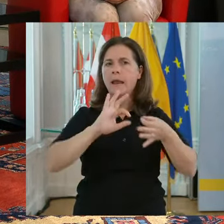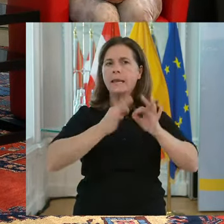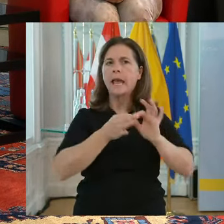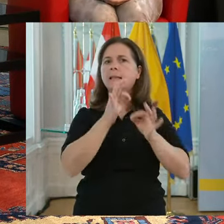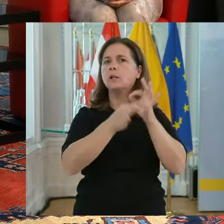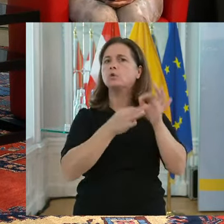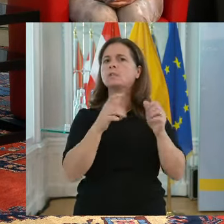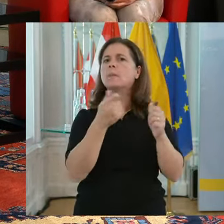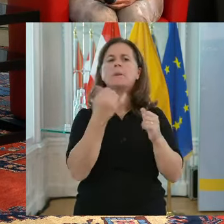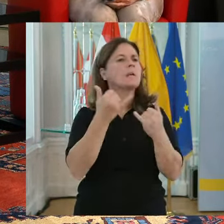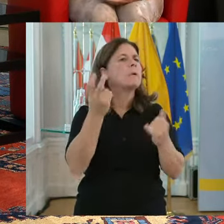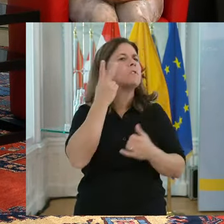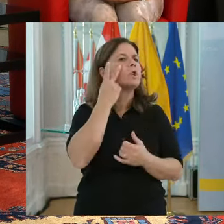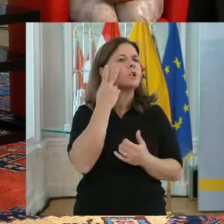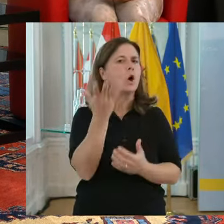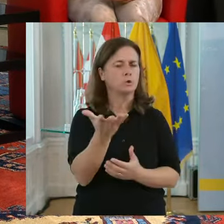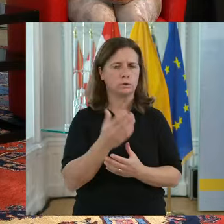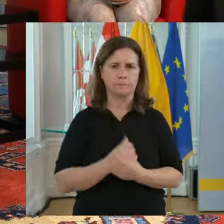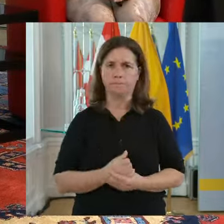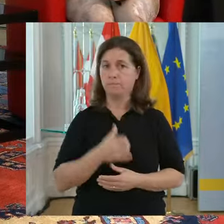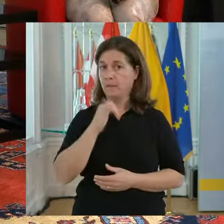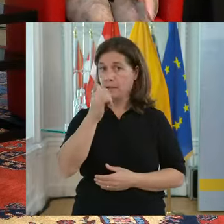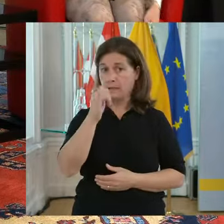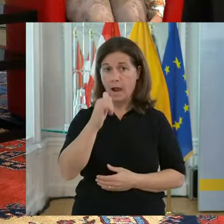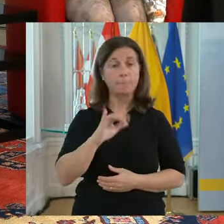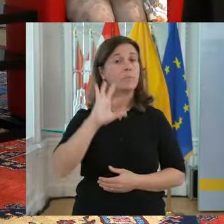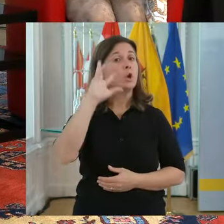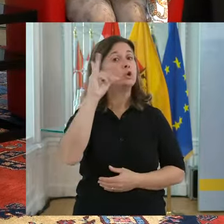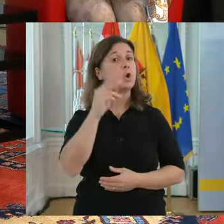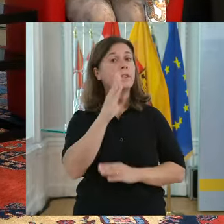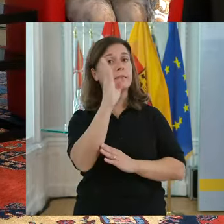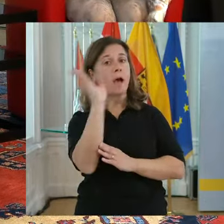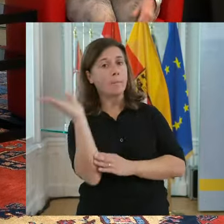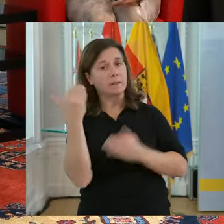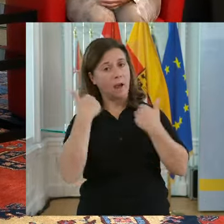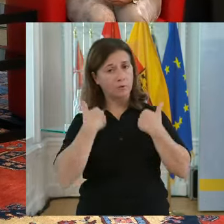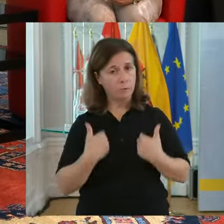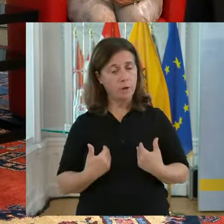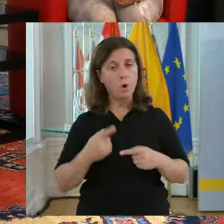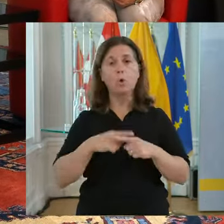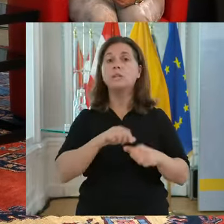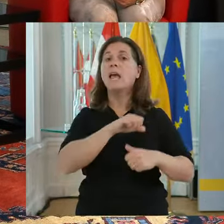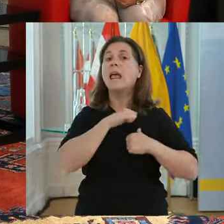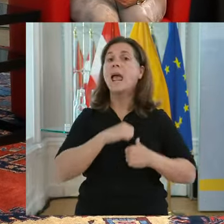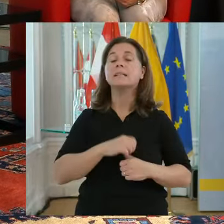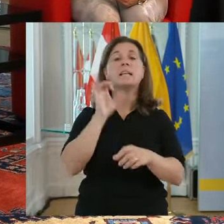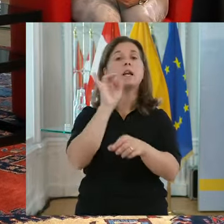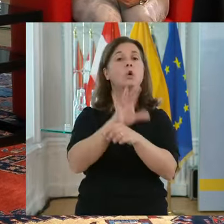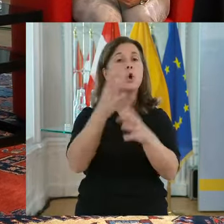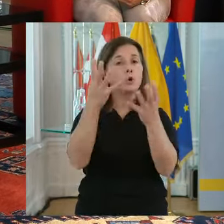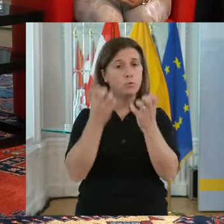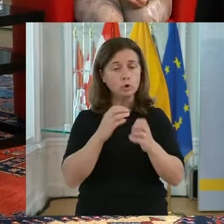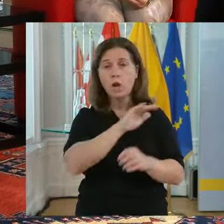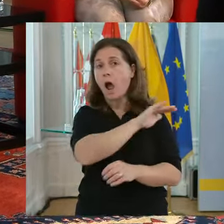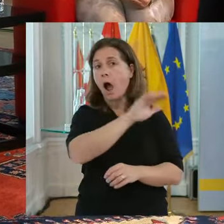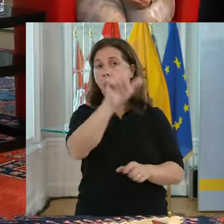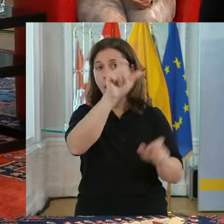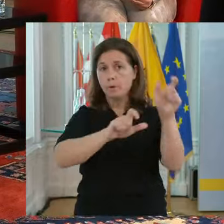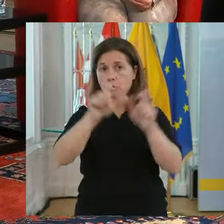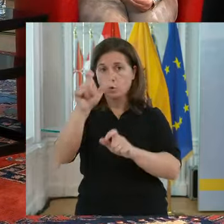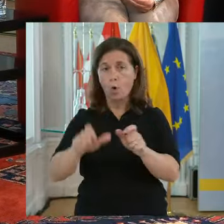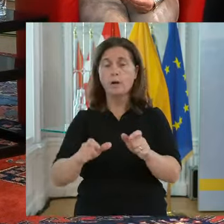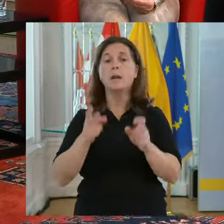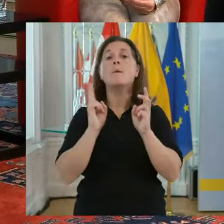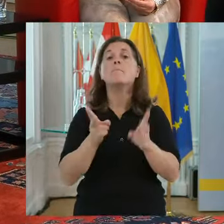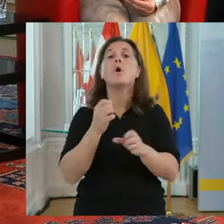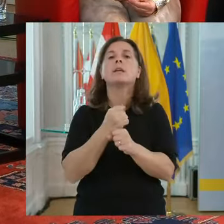Industriebetriebe aufgestellt? Ja, zum einen einmal einen schönen Nachmittag von meiner Seite und wirklich herzlichen Glückwunsch allen, die das ermöglicht haben, dass